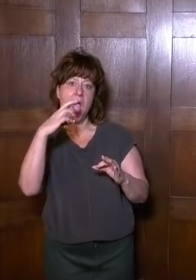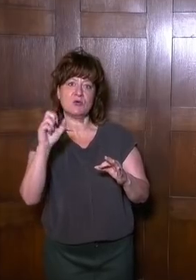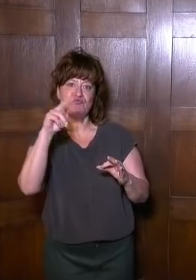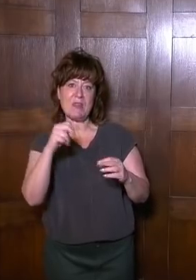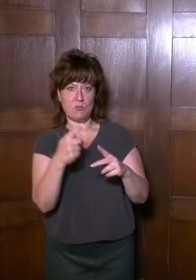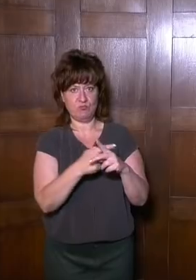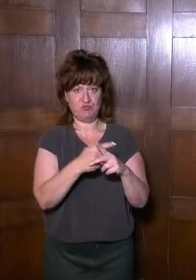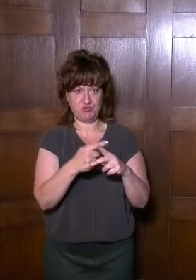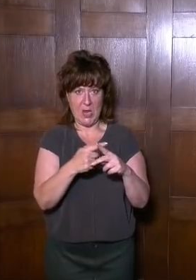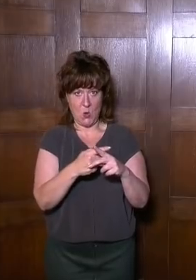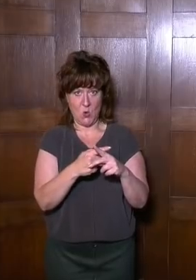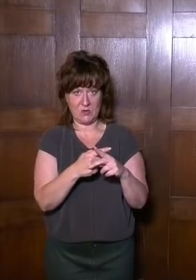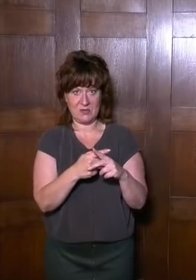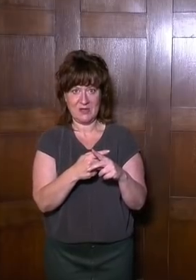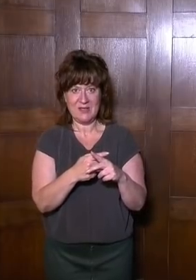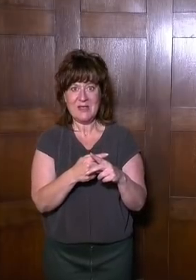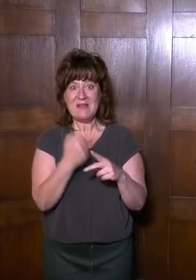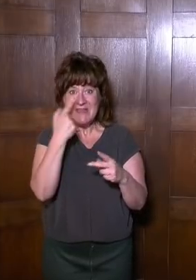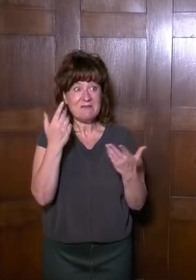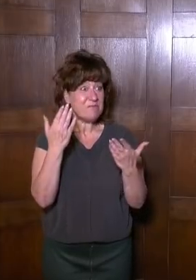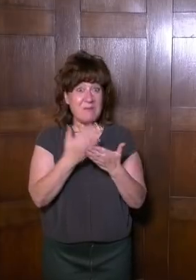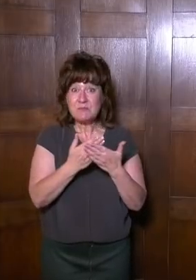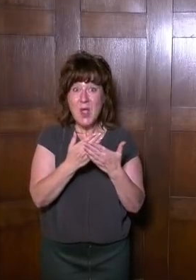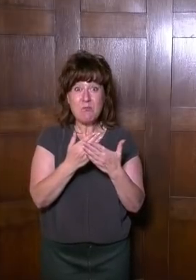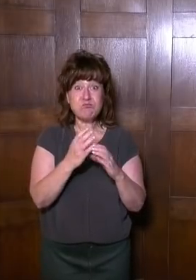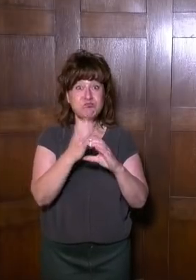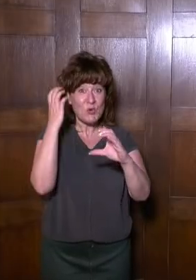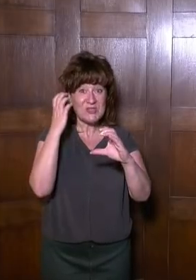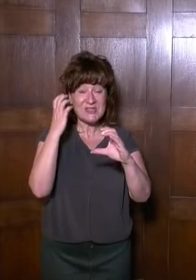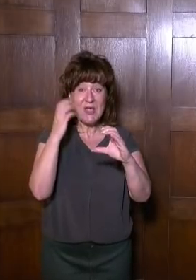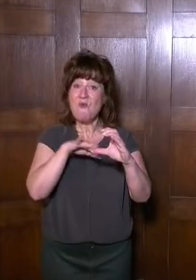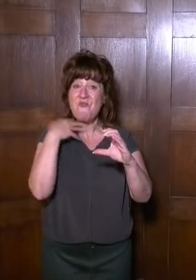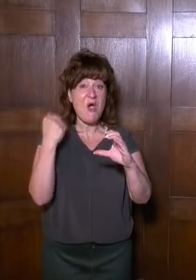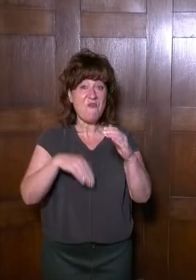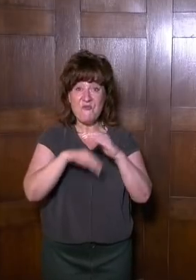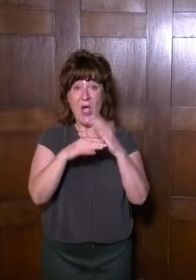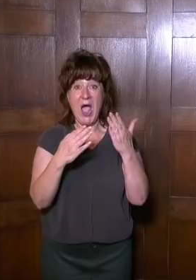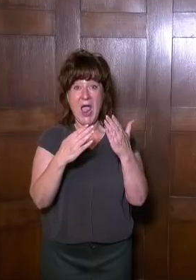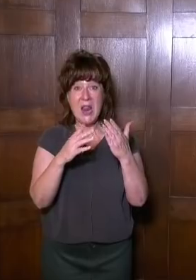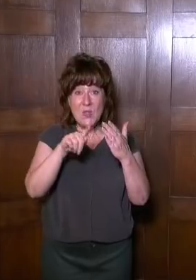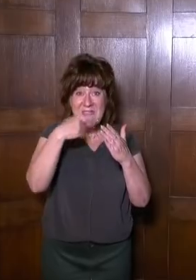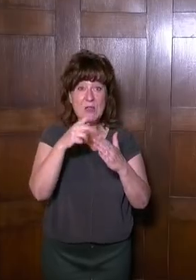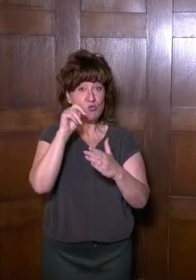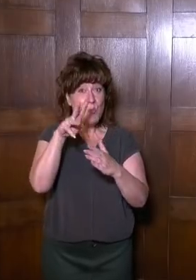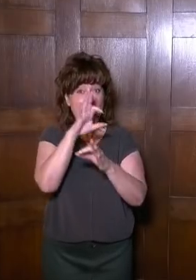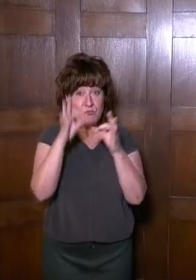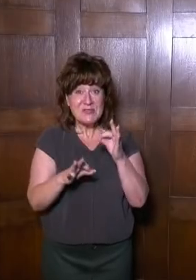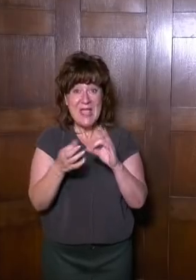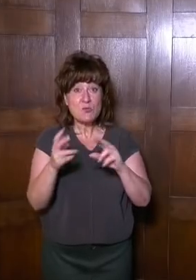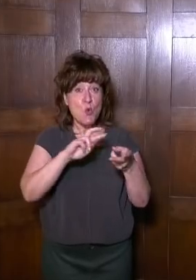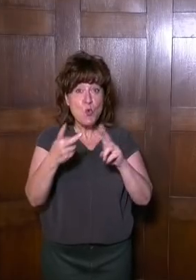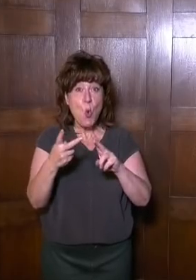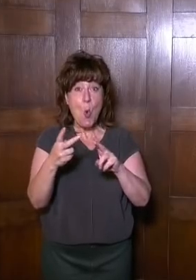bisschen, einen ganz nicht vollen Bus eh noch weniger übrig hat, dann wenigstens noch 12% Umsatzsteuer spart. Das würde schon helfen, das wäre ein